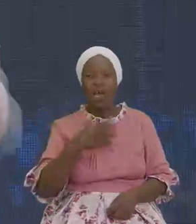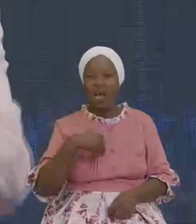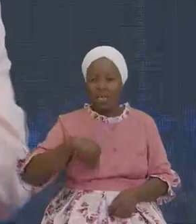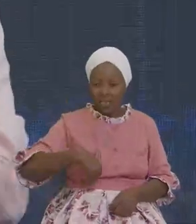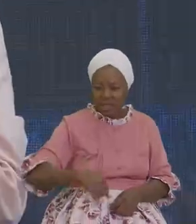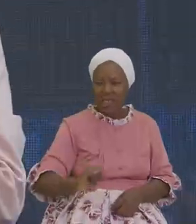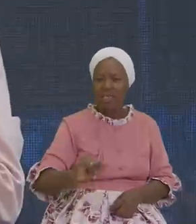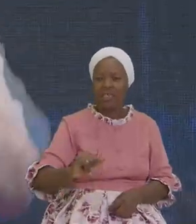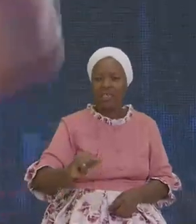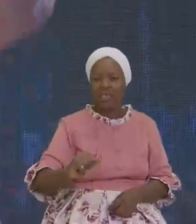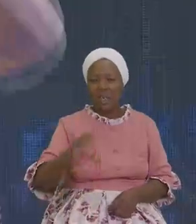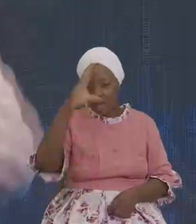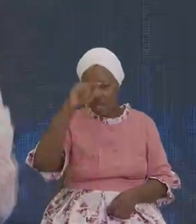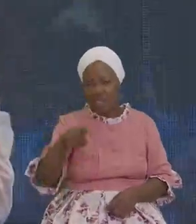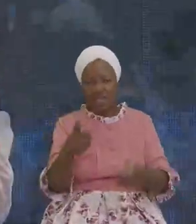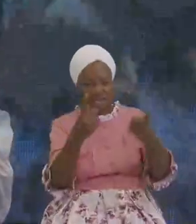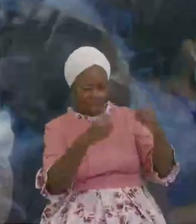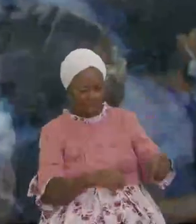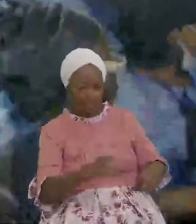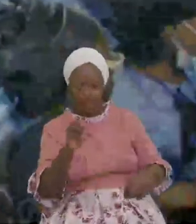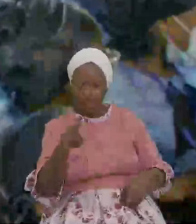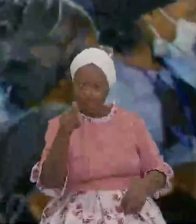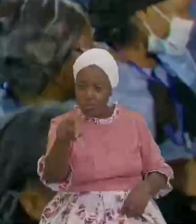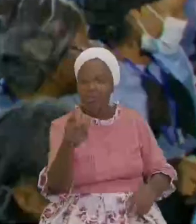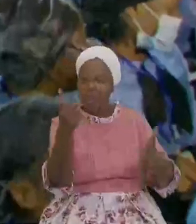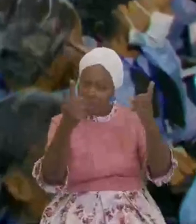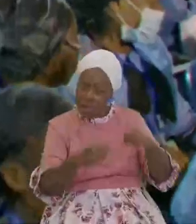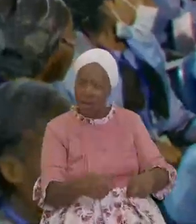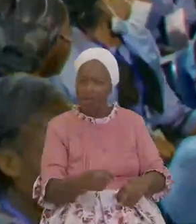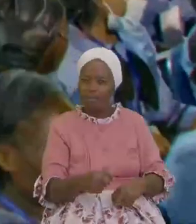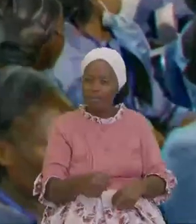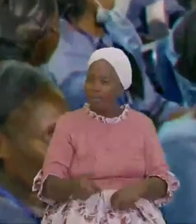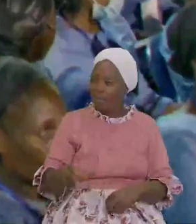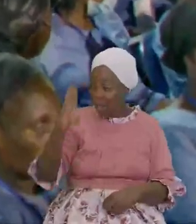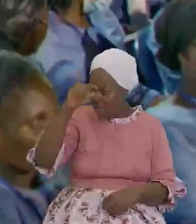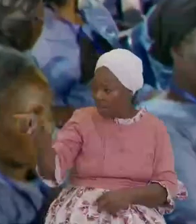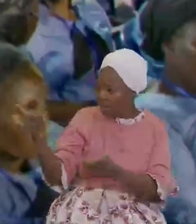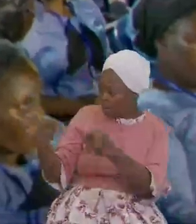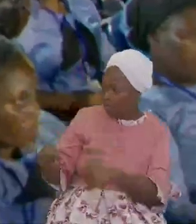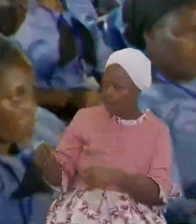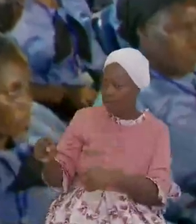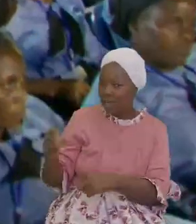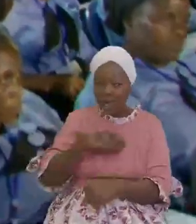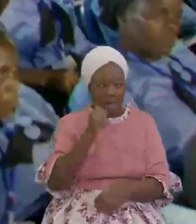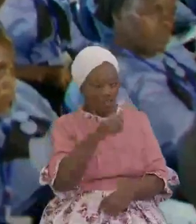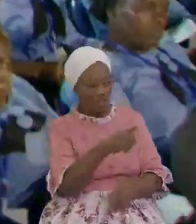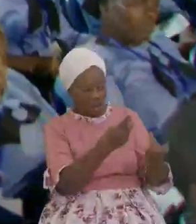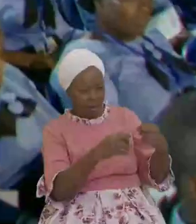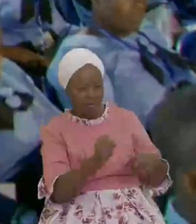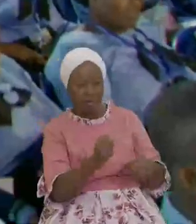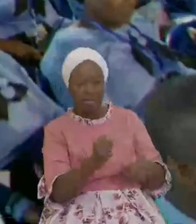Mais il est venu. Alors toi, viens. Il vient. Et elle